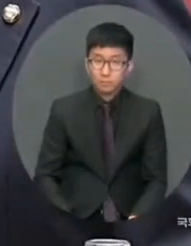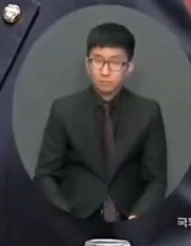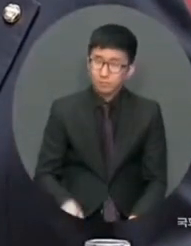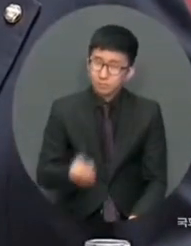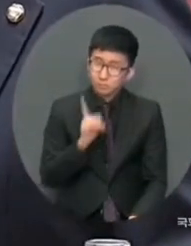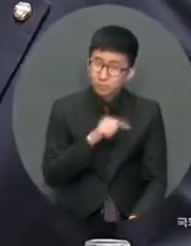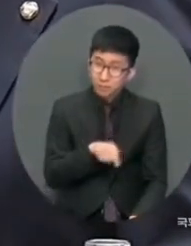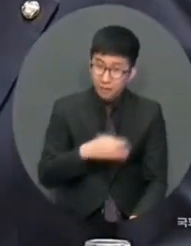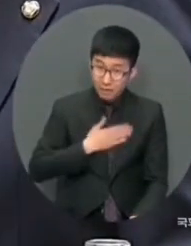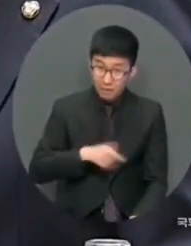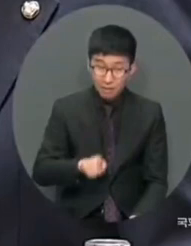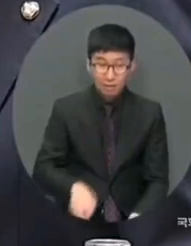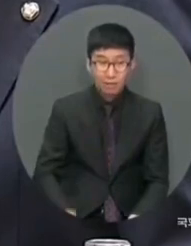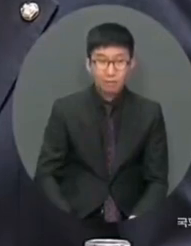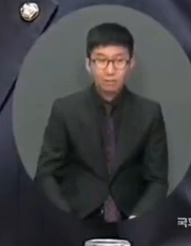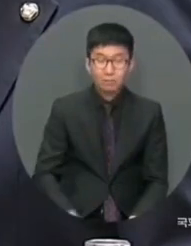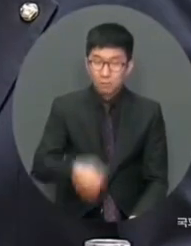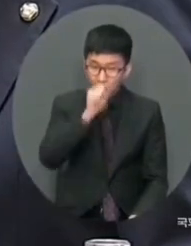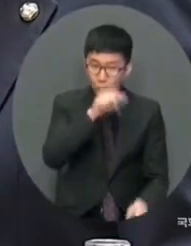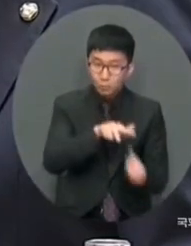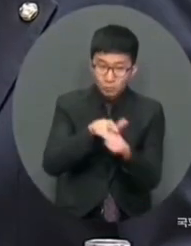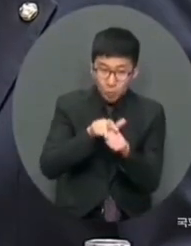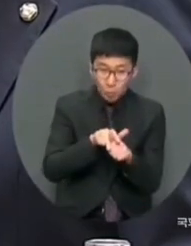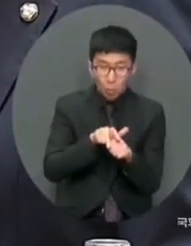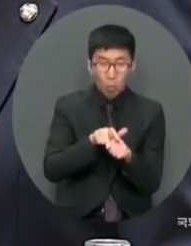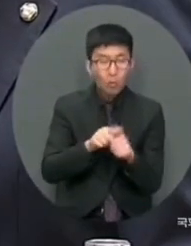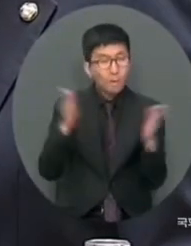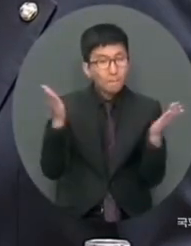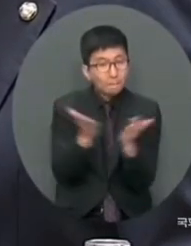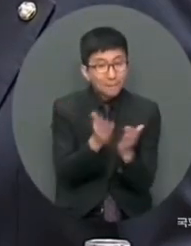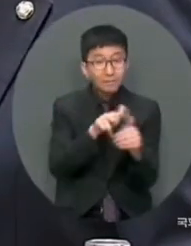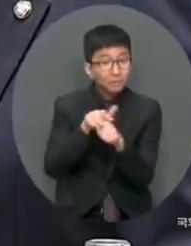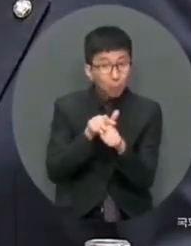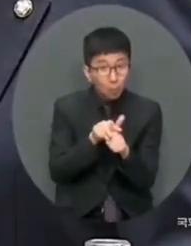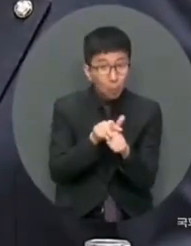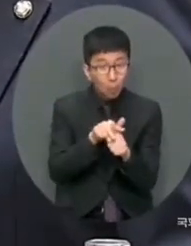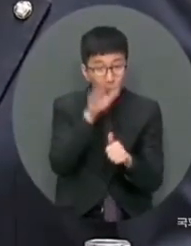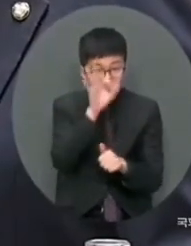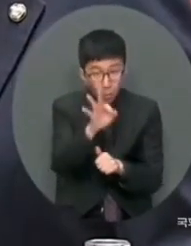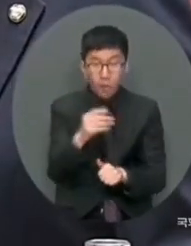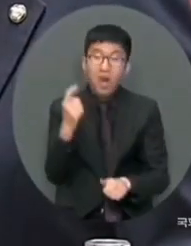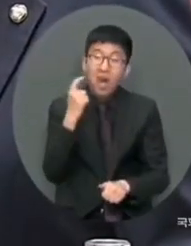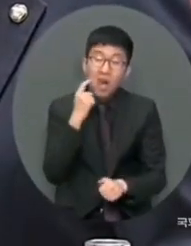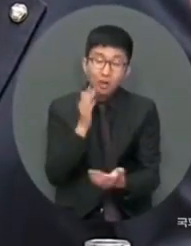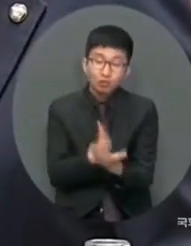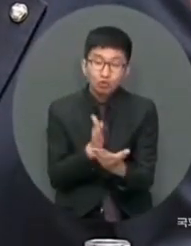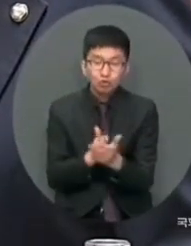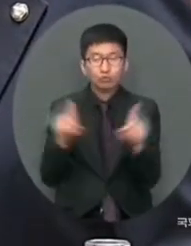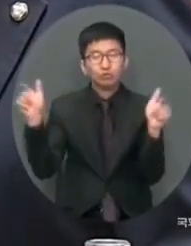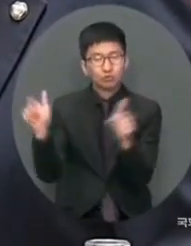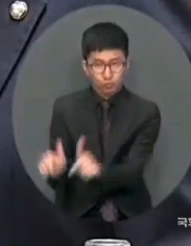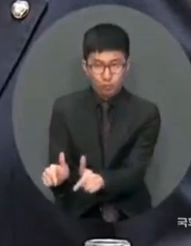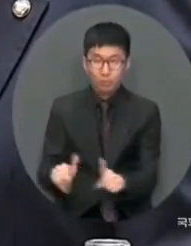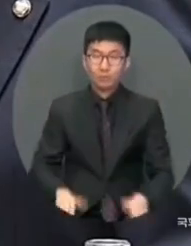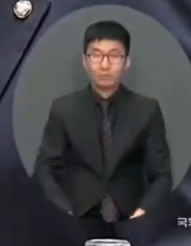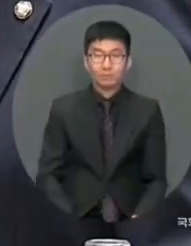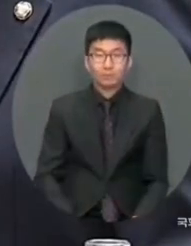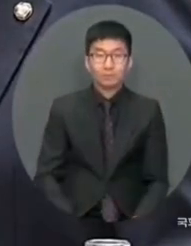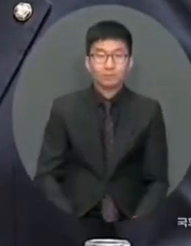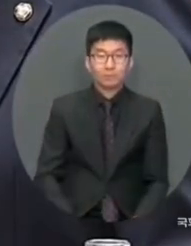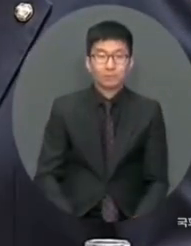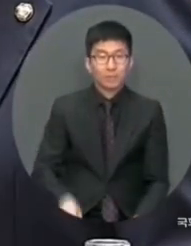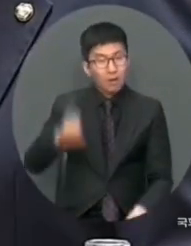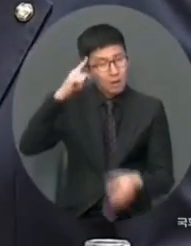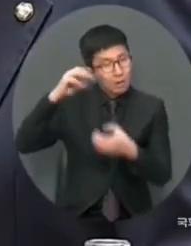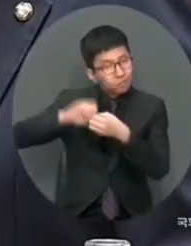저는 좋은 정보 또 합리적인 정보를 통해서 가짜 뉴스가 판치지 않게 하고